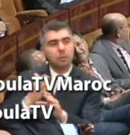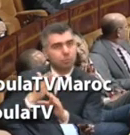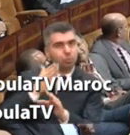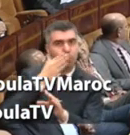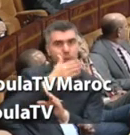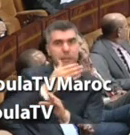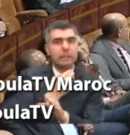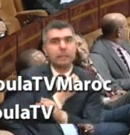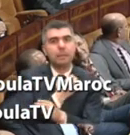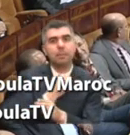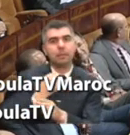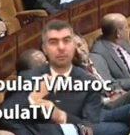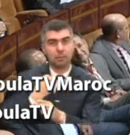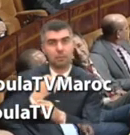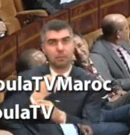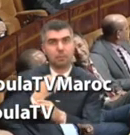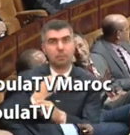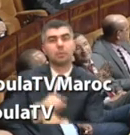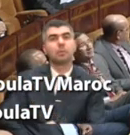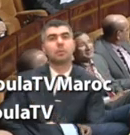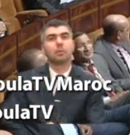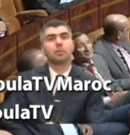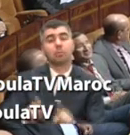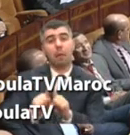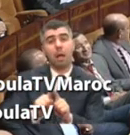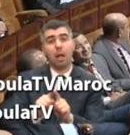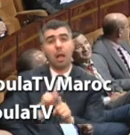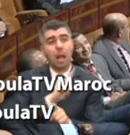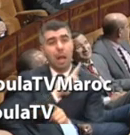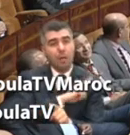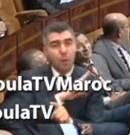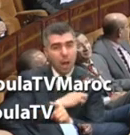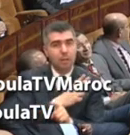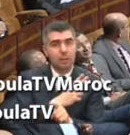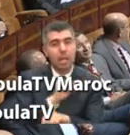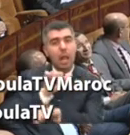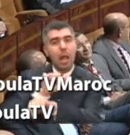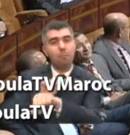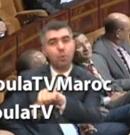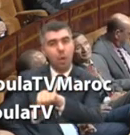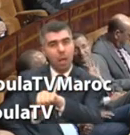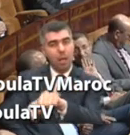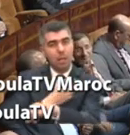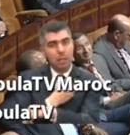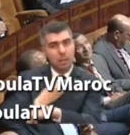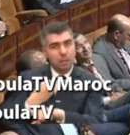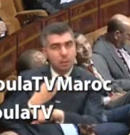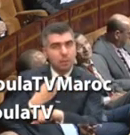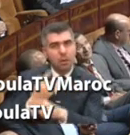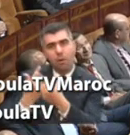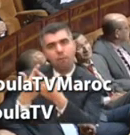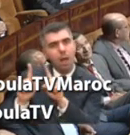للمصحه، انه تيكون اذا كان عنده نظام ديال لامو ولا نظام اخر من التغطيه